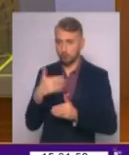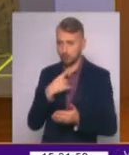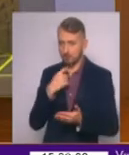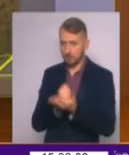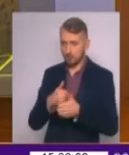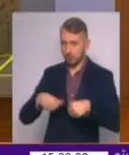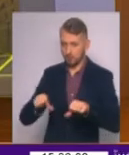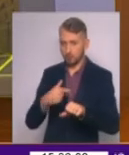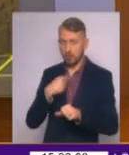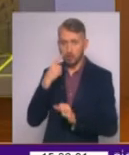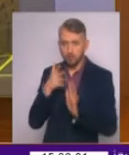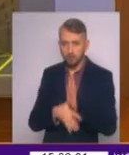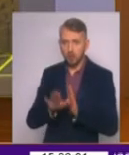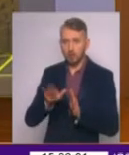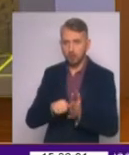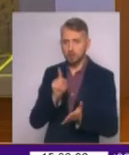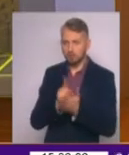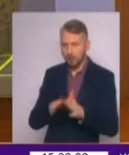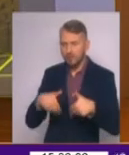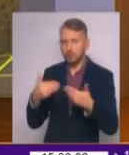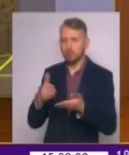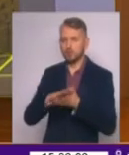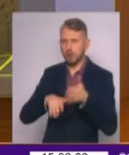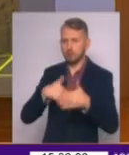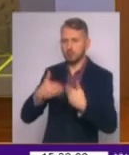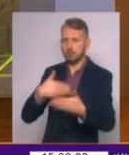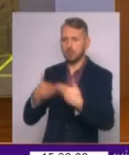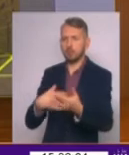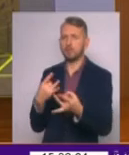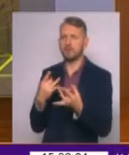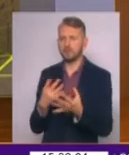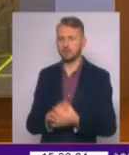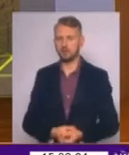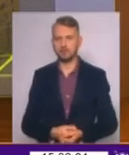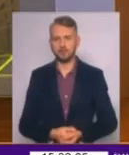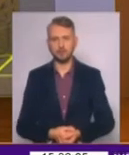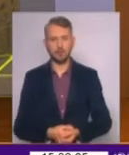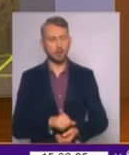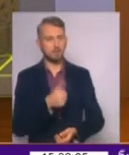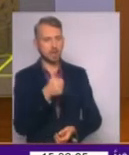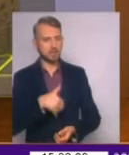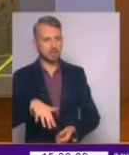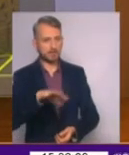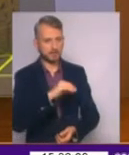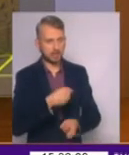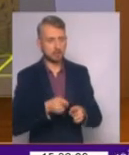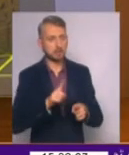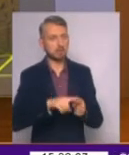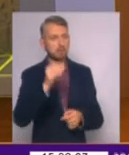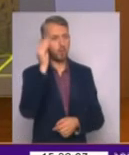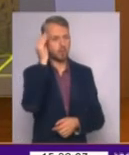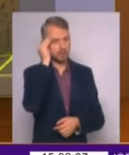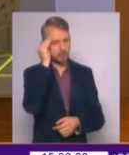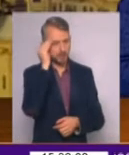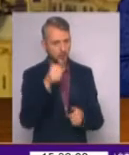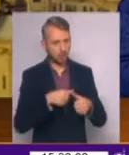комісія, я так розумію, що воно має потім далі виноситися, далі і далі, далі. Поясніть. Перш за все, це позиція